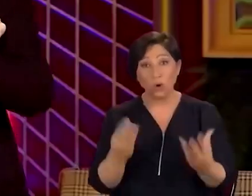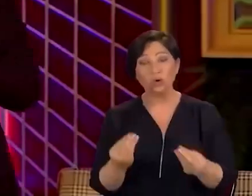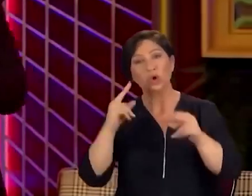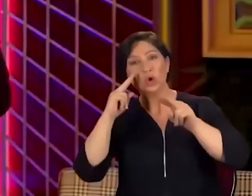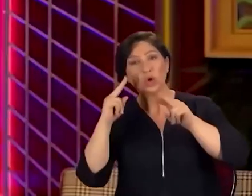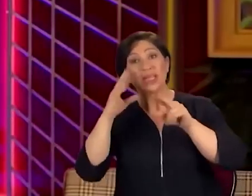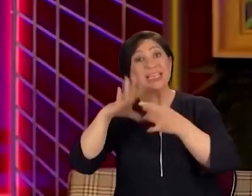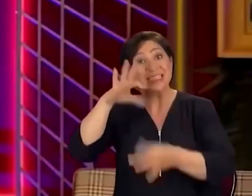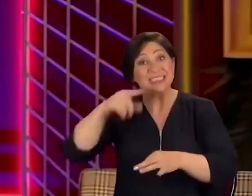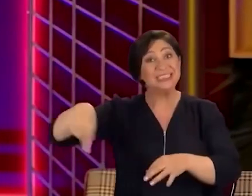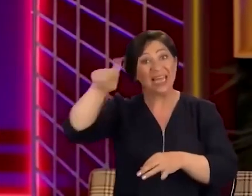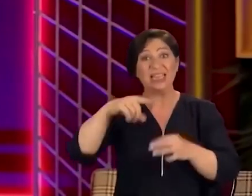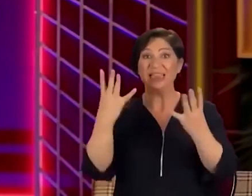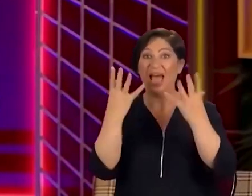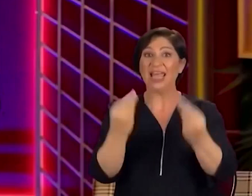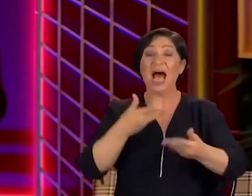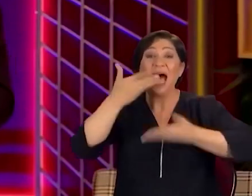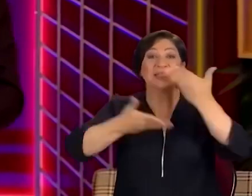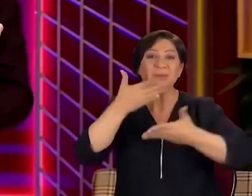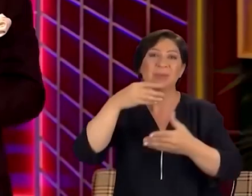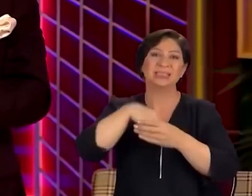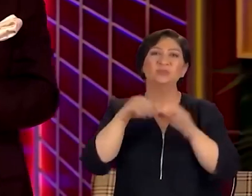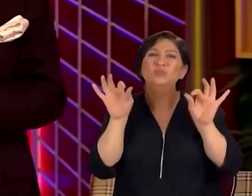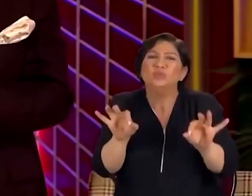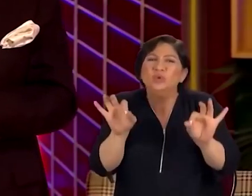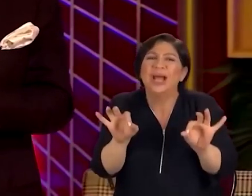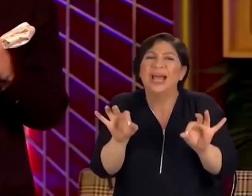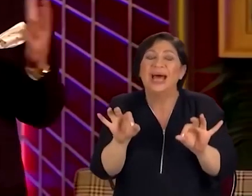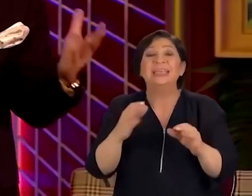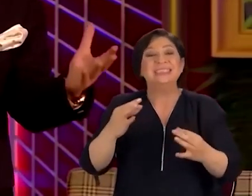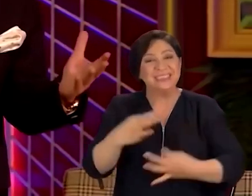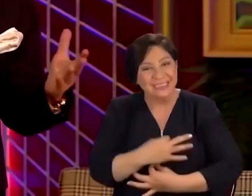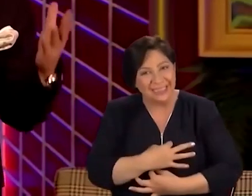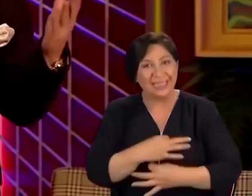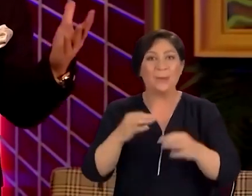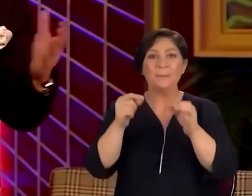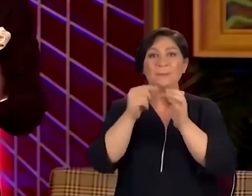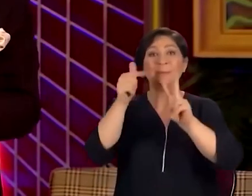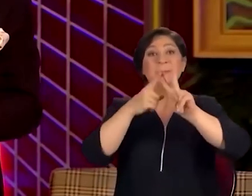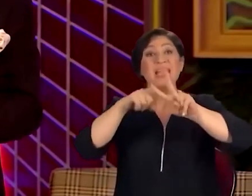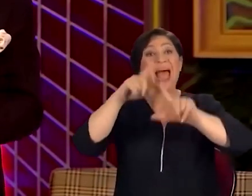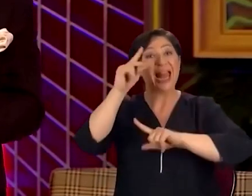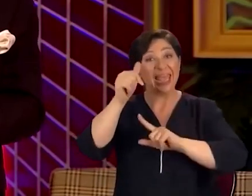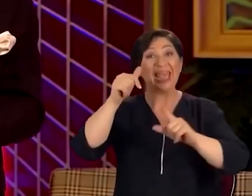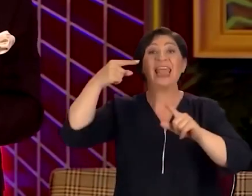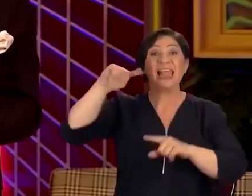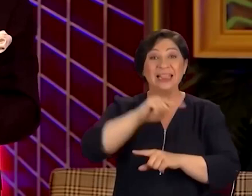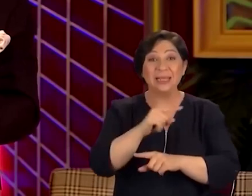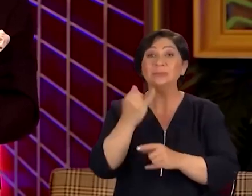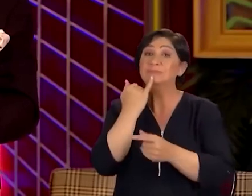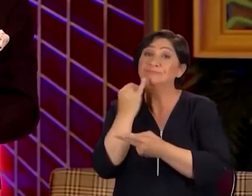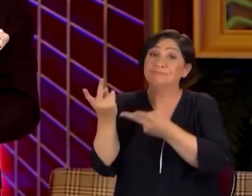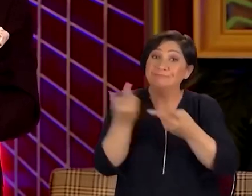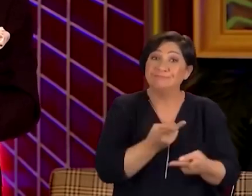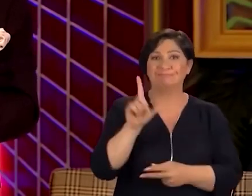de insanlara daha iyi anlatabilmemiz için mutlaka Sayın Binali Yıldırım'ı burada stüdyomuzda konuk